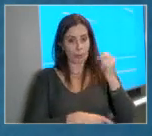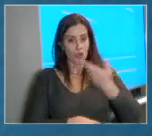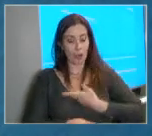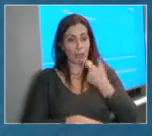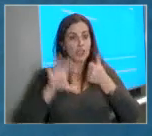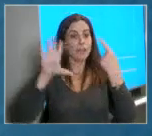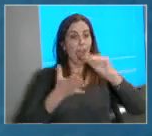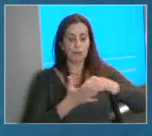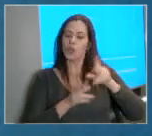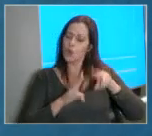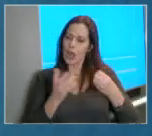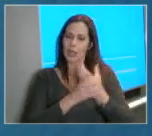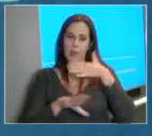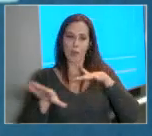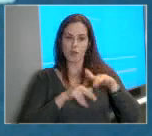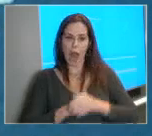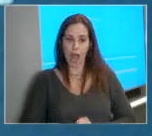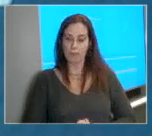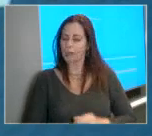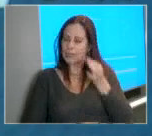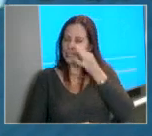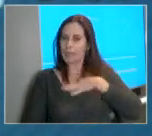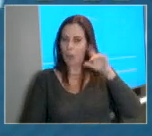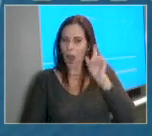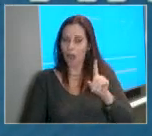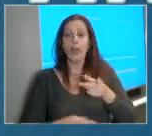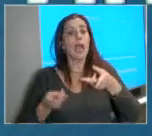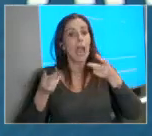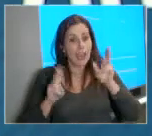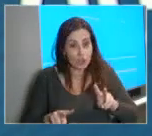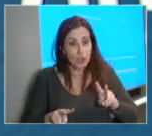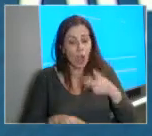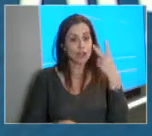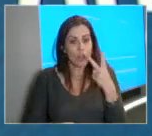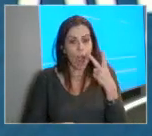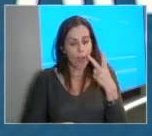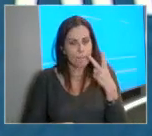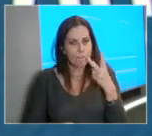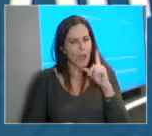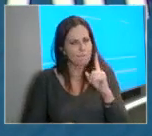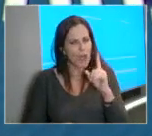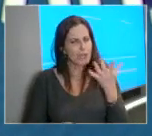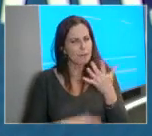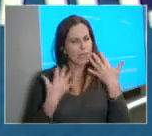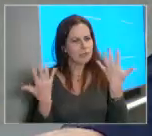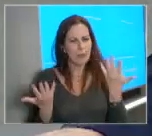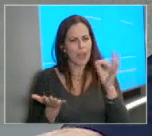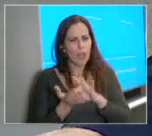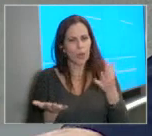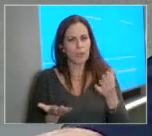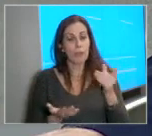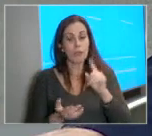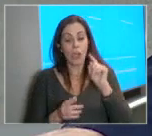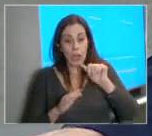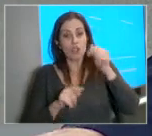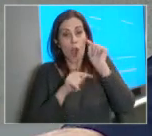61 חתימות יוכל להרכיב ממשלה. שימו לב לזה, אפשר לחתום לשניים. ואז מה הסיפור, מה הפואנטה? מי